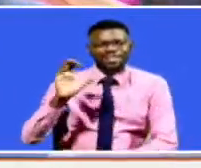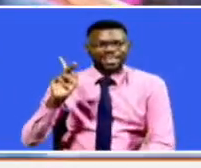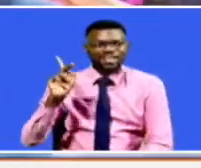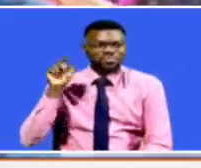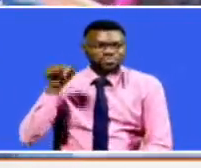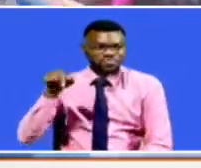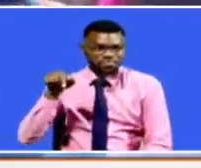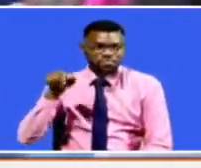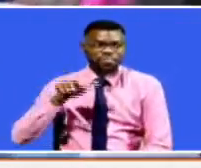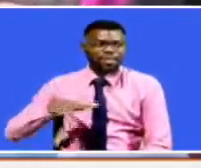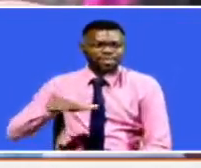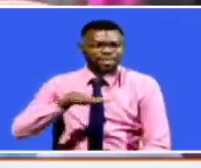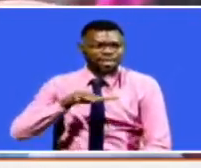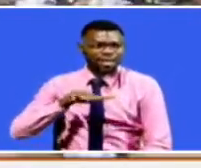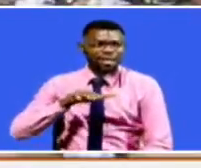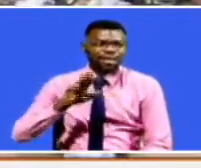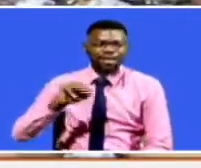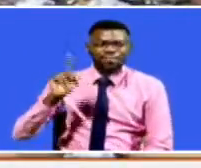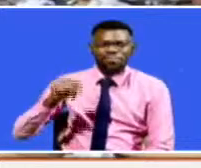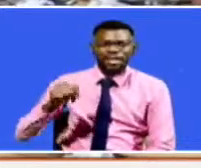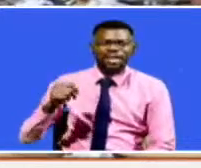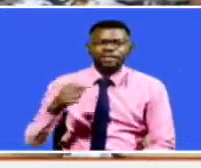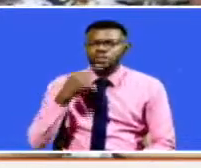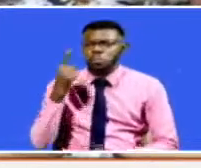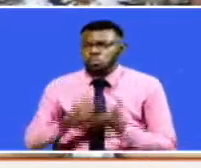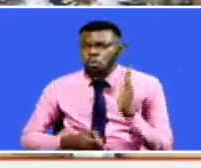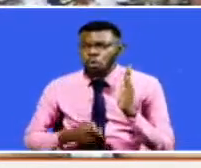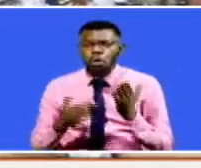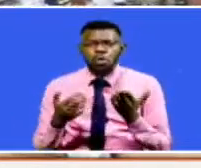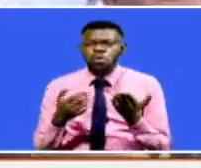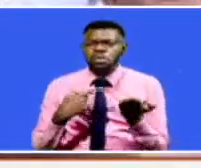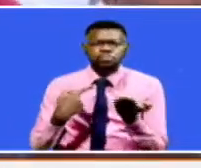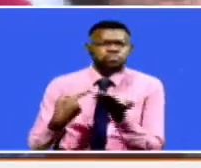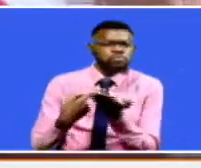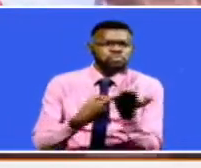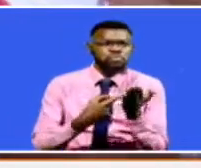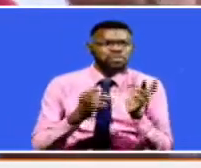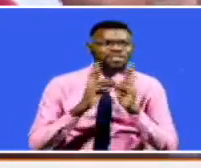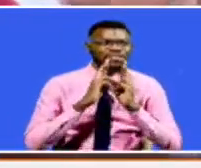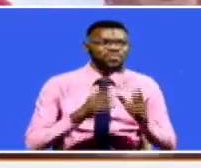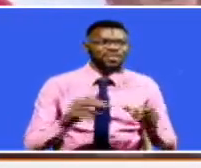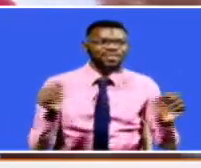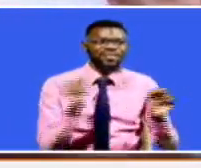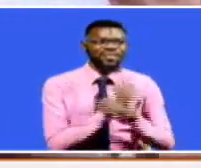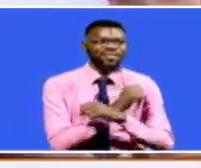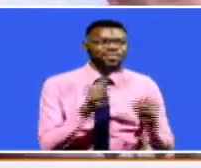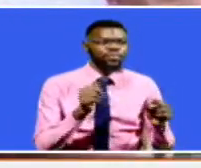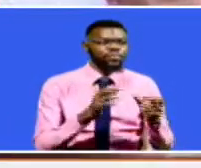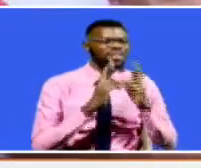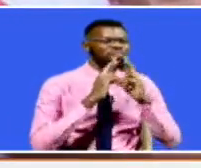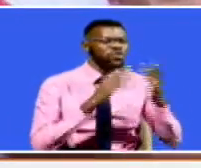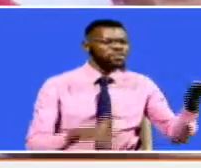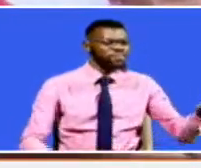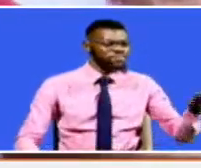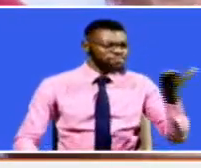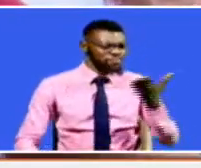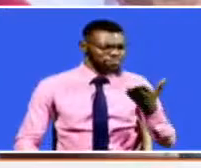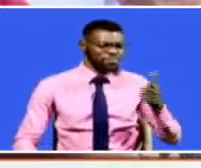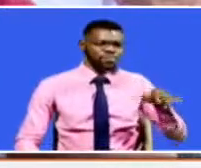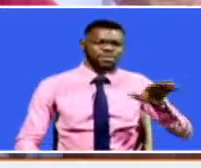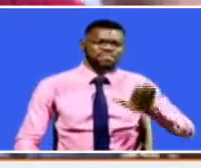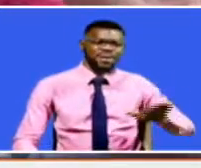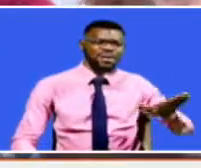Embali eneo hilo. Wabunge pia wakitishia kutojadili ripoti hiyo. Sasa ile ripoti mnaleta kwa bunge, vile huyu ndugu yako